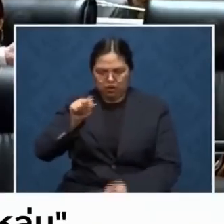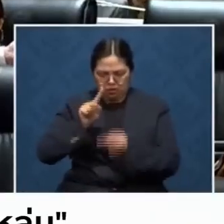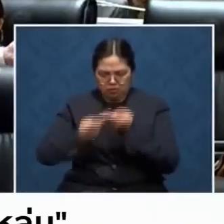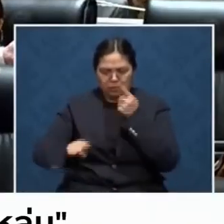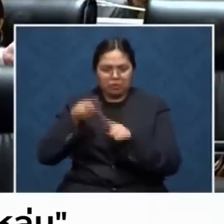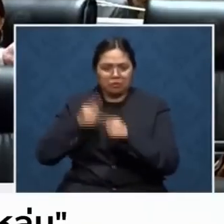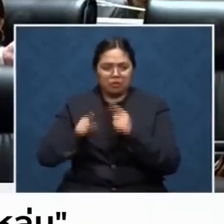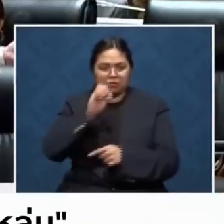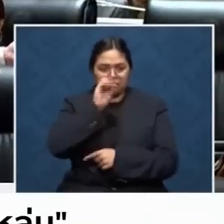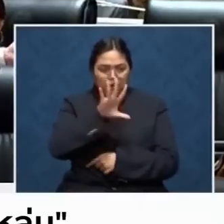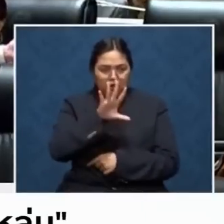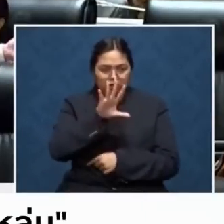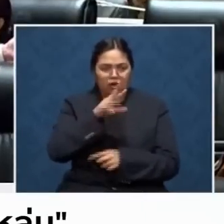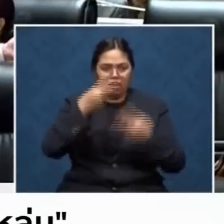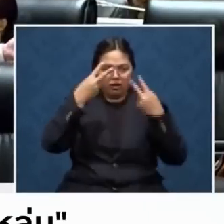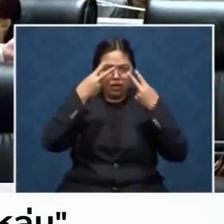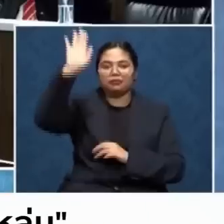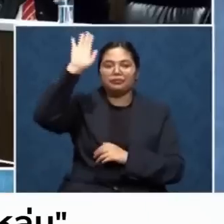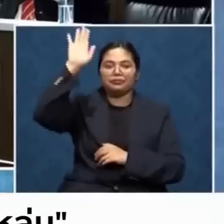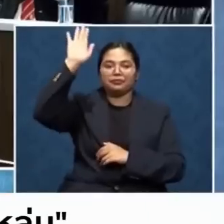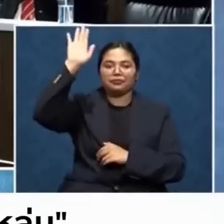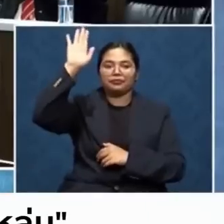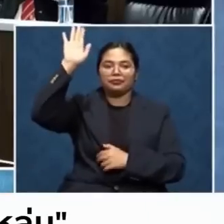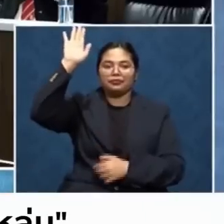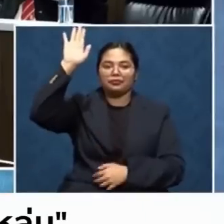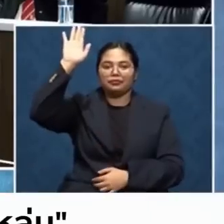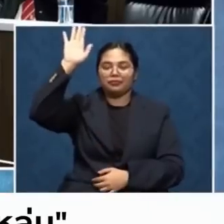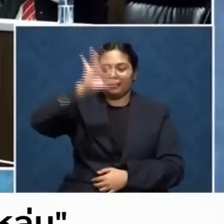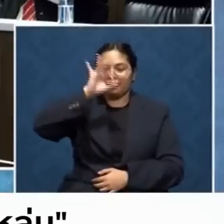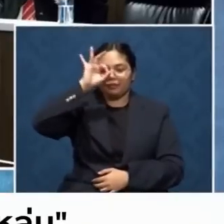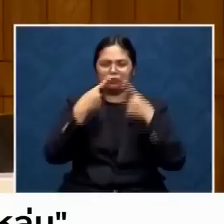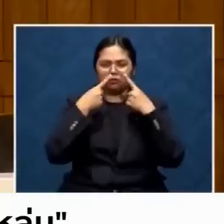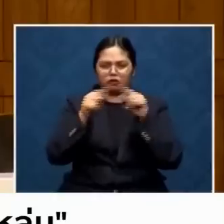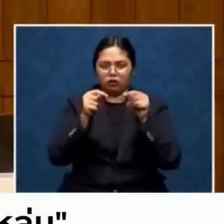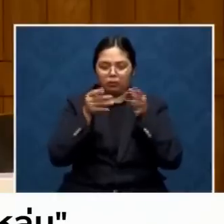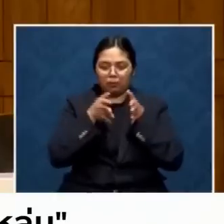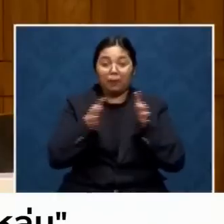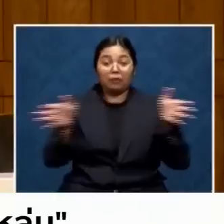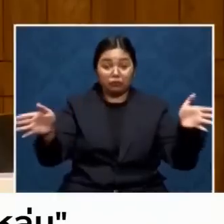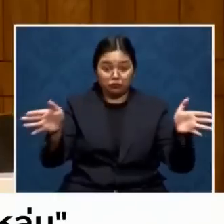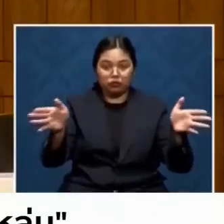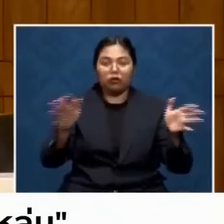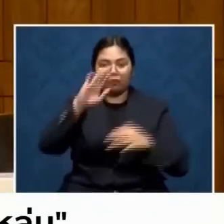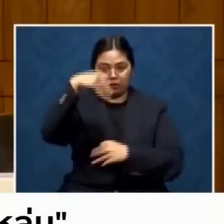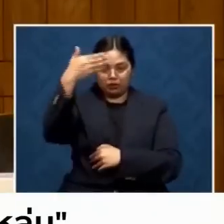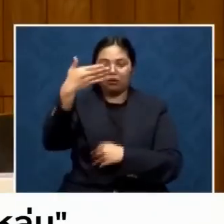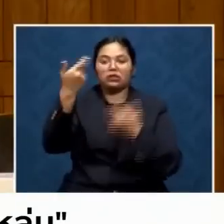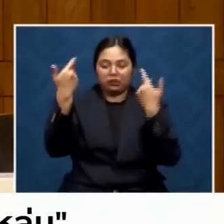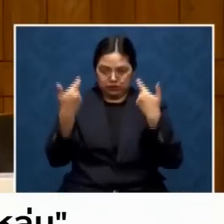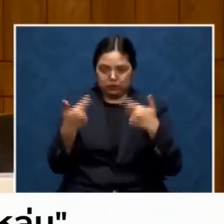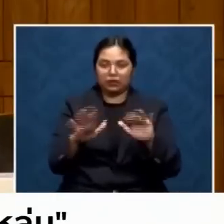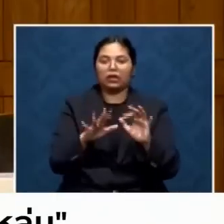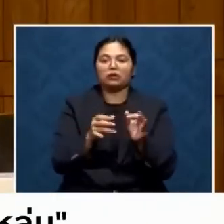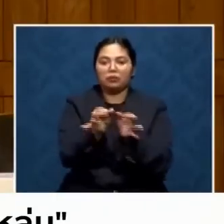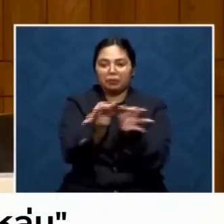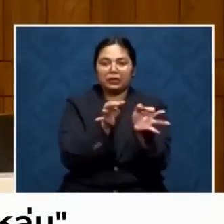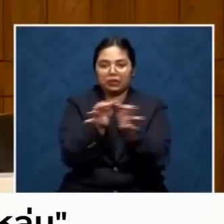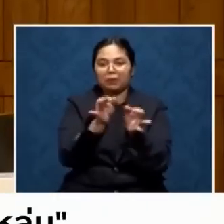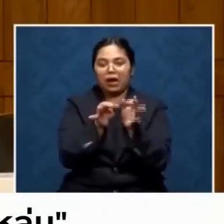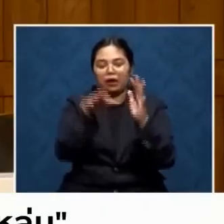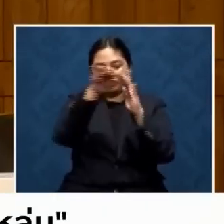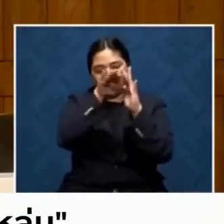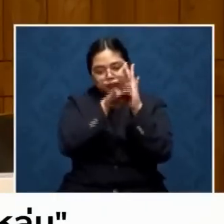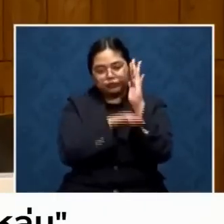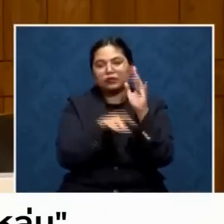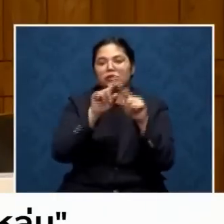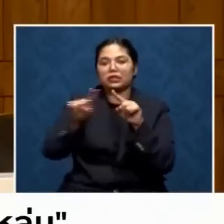ากการโต้เถียงกันอย่างดุเดือดแล้วนะคะนายเศรษฐาทวีสินนายกรัฐมนตรีและรัฐมนตรีว่าการกระทรวงการคลังก็ใช้สิทธิ์ลุกขึ้นชี้แจงนโ